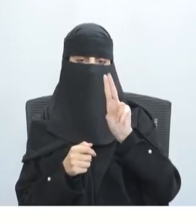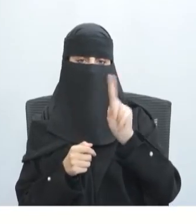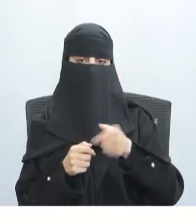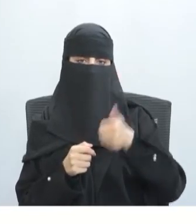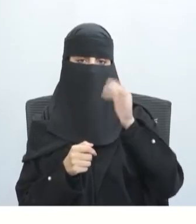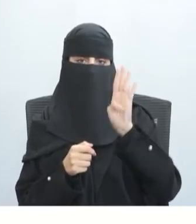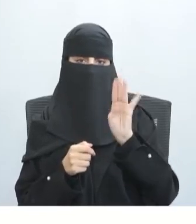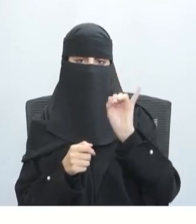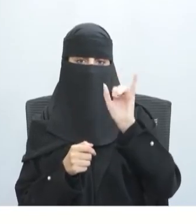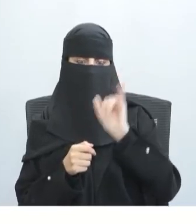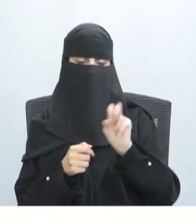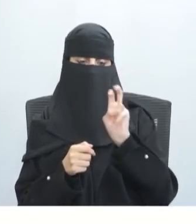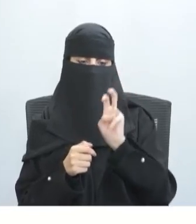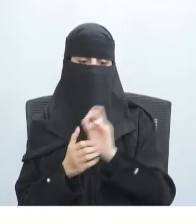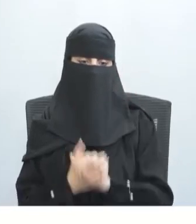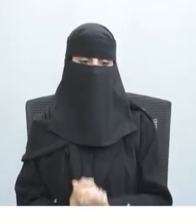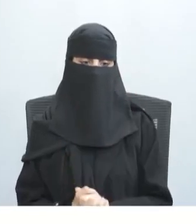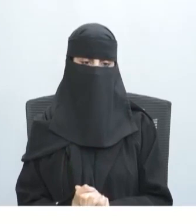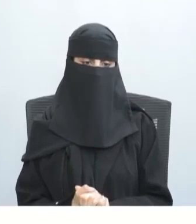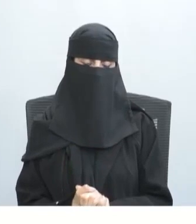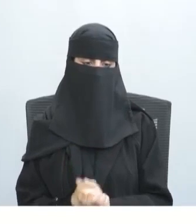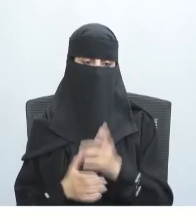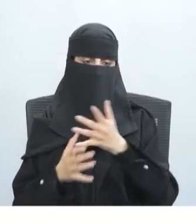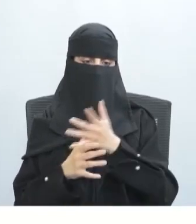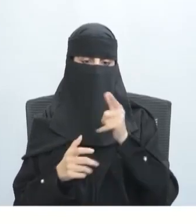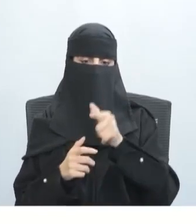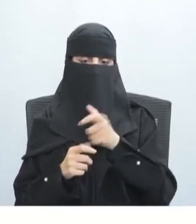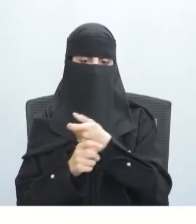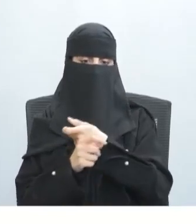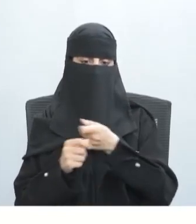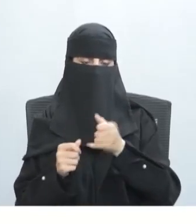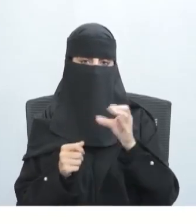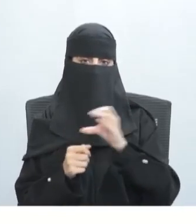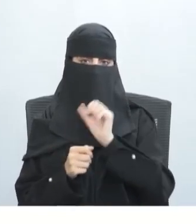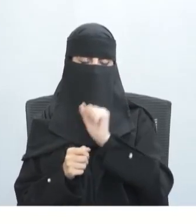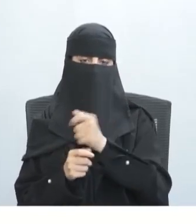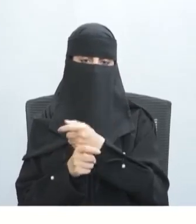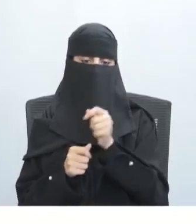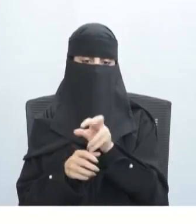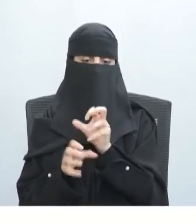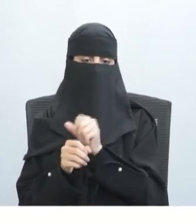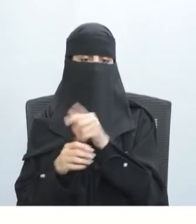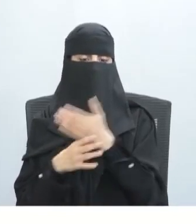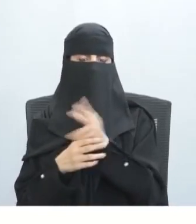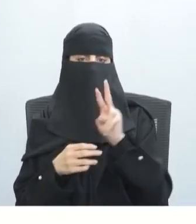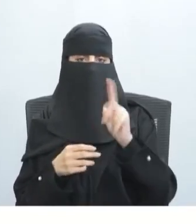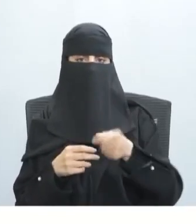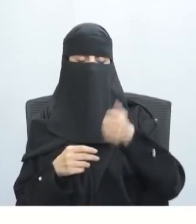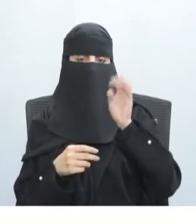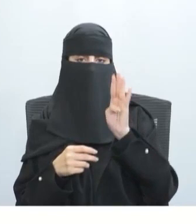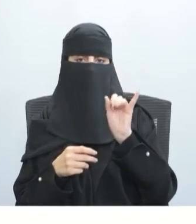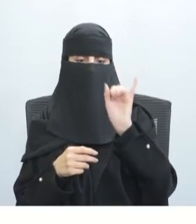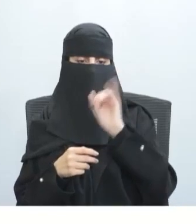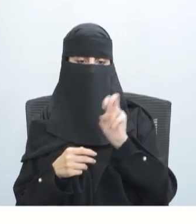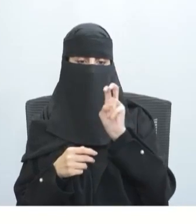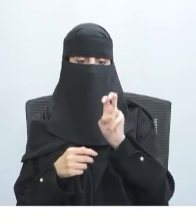التراكميه او التركيبيه وكثيرا ما يشار الى اموال المودعه في حساب التوفير على انها تراكميه اذا كثيرا ما تكون